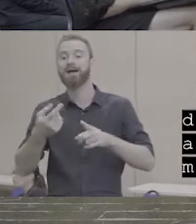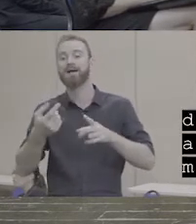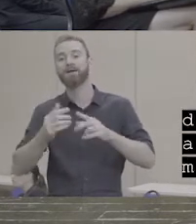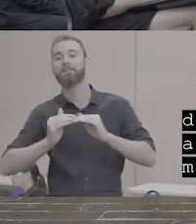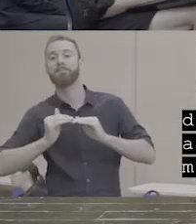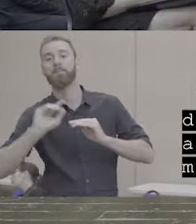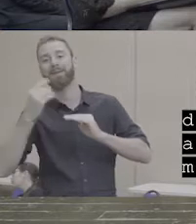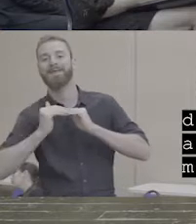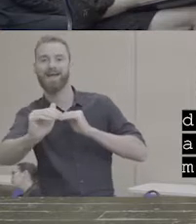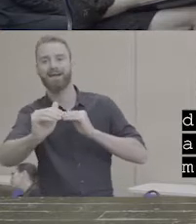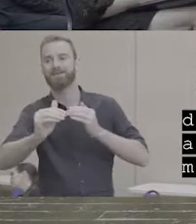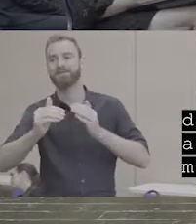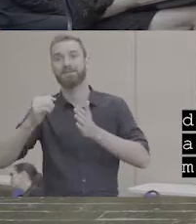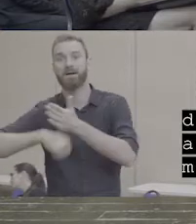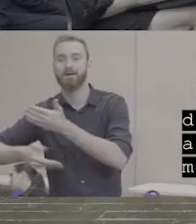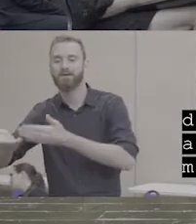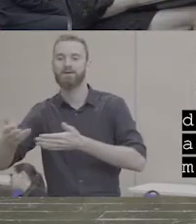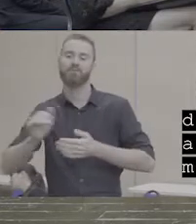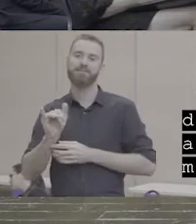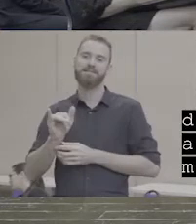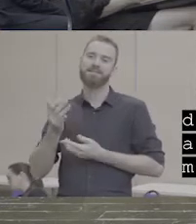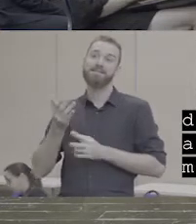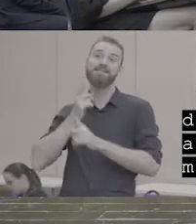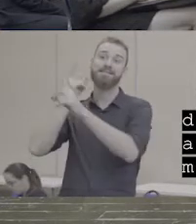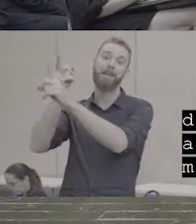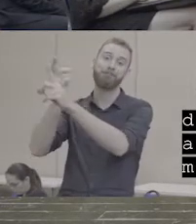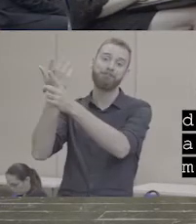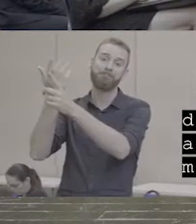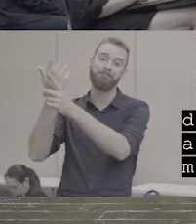endroit. Et les cibles aussi, quand on fait de la mobilisation,